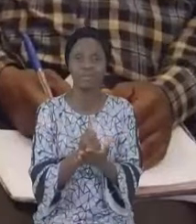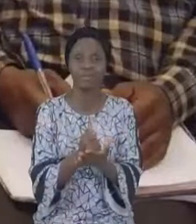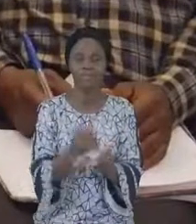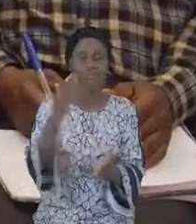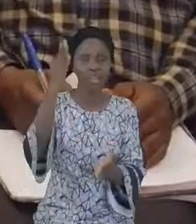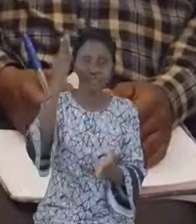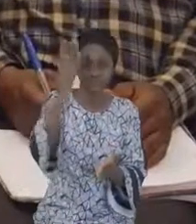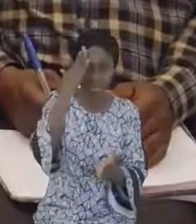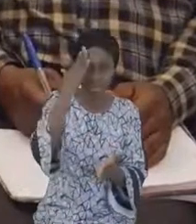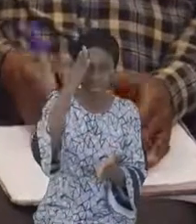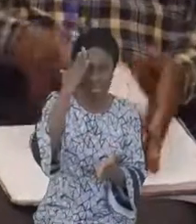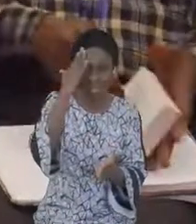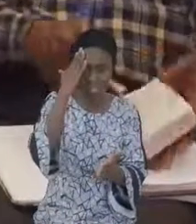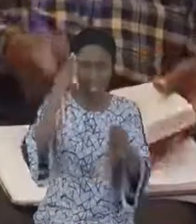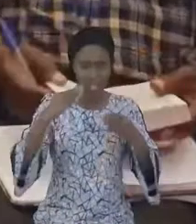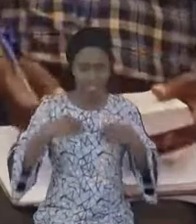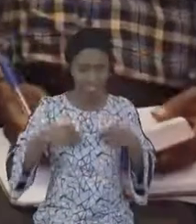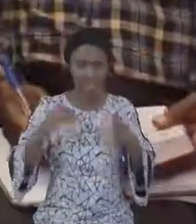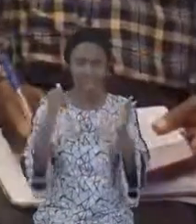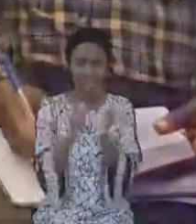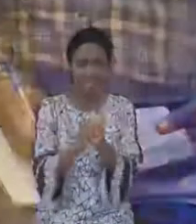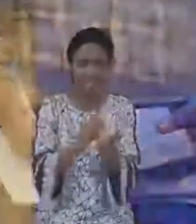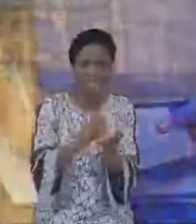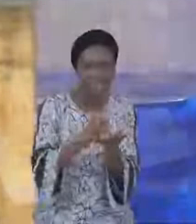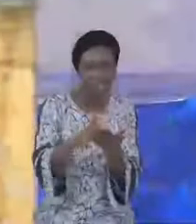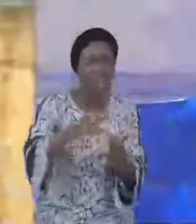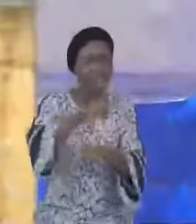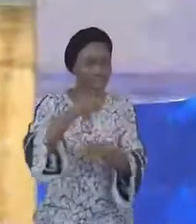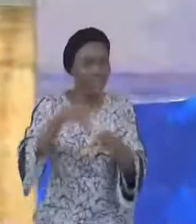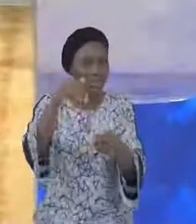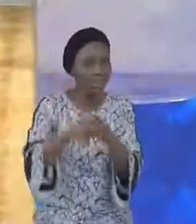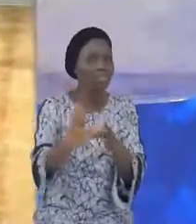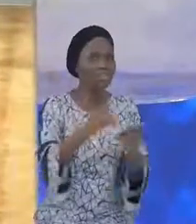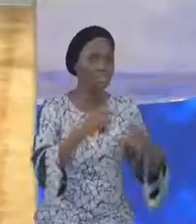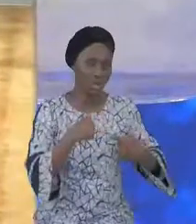Il faut reconnaître cette nature divine dans ton cœur. Aspire.